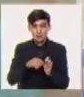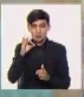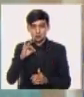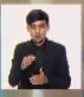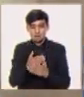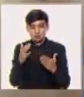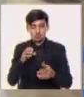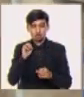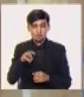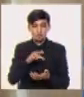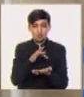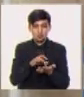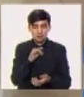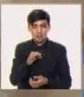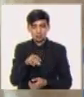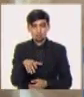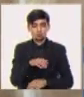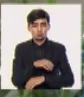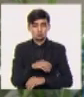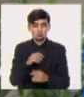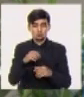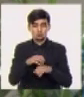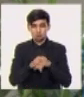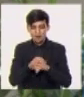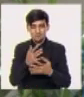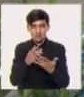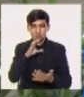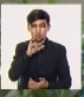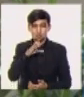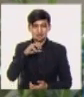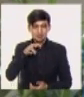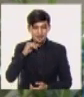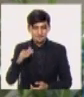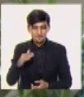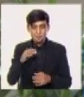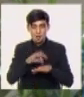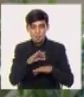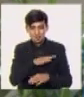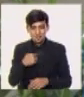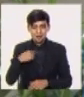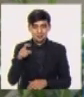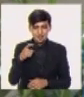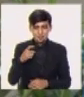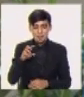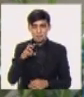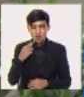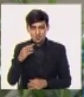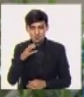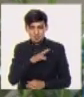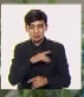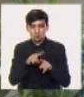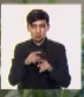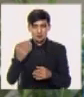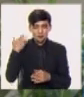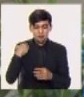Сустав заболел, заменим сустав. А причин-то не убрали. Мы, как биохимики, биофизики, которые занимаются ранней диагностикой